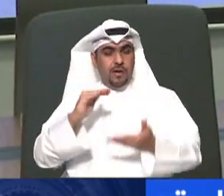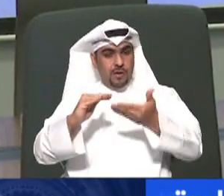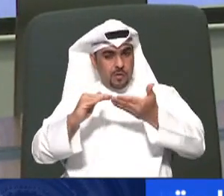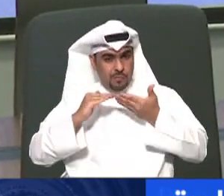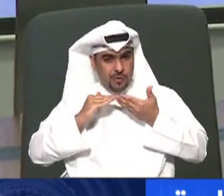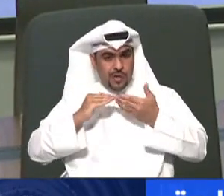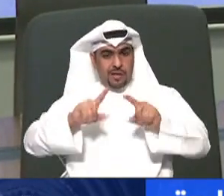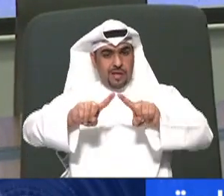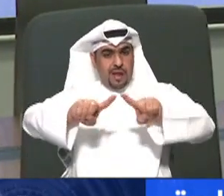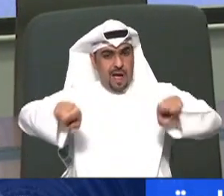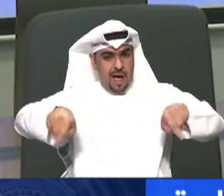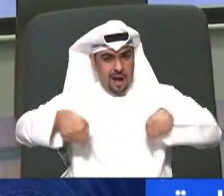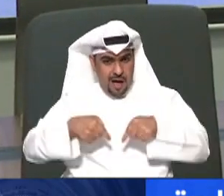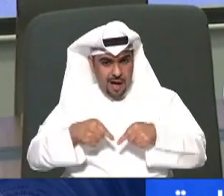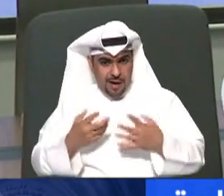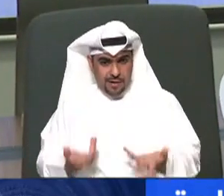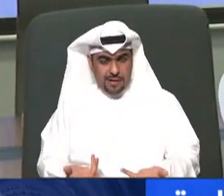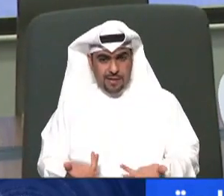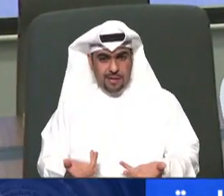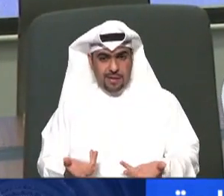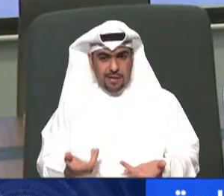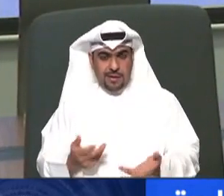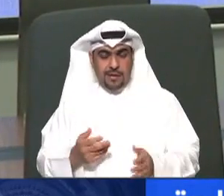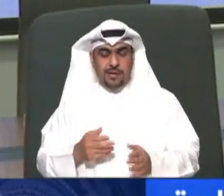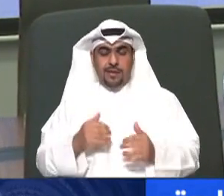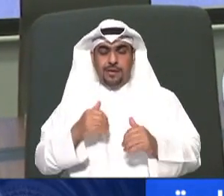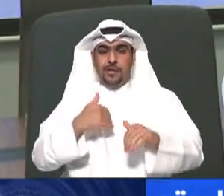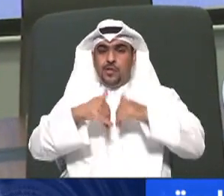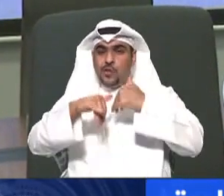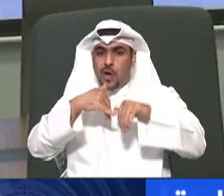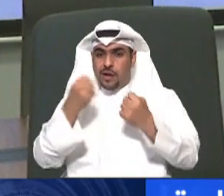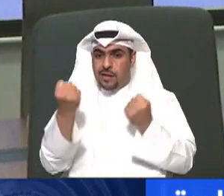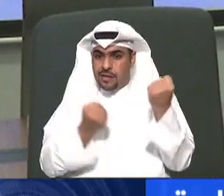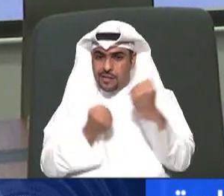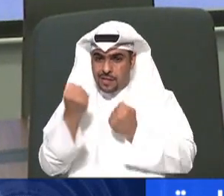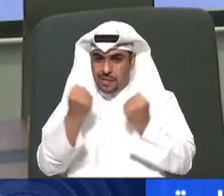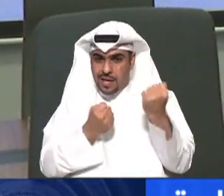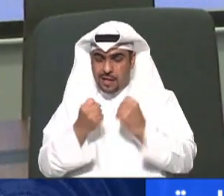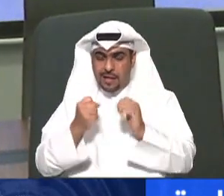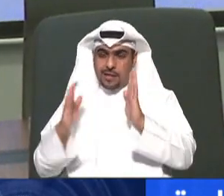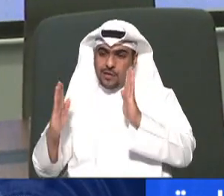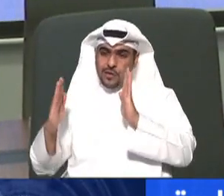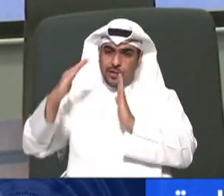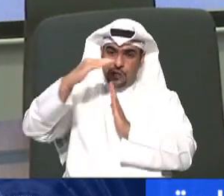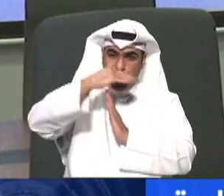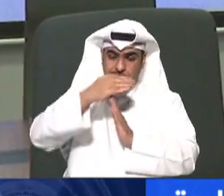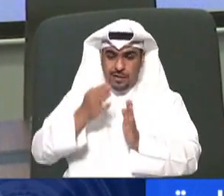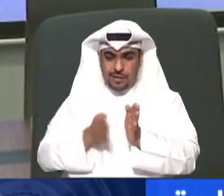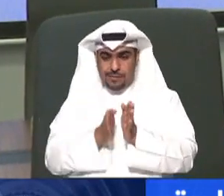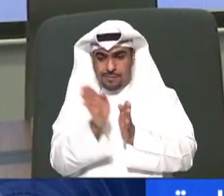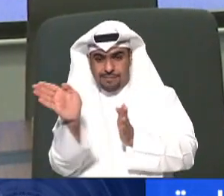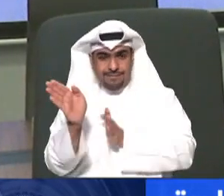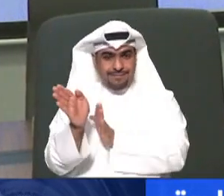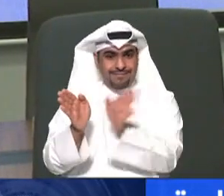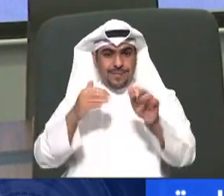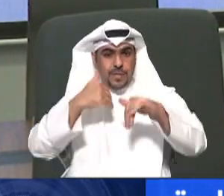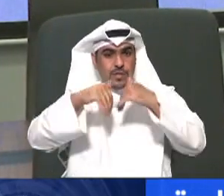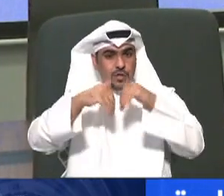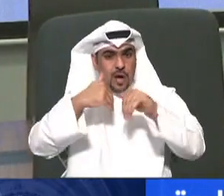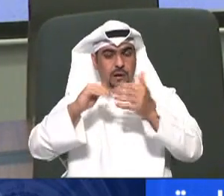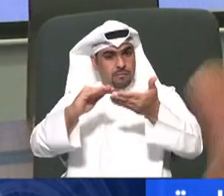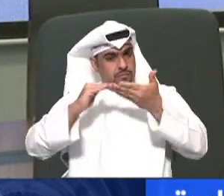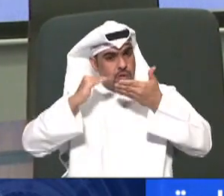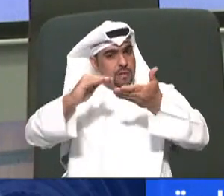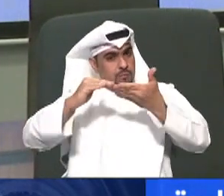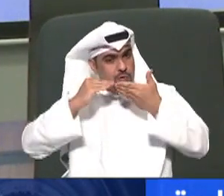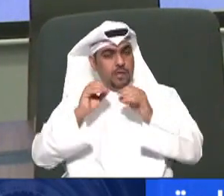في تخصيص المحاور الطرق للطرق التطويرية، كذلك عندنا تعاون في التخلص